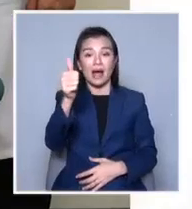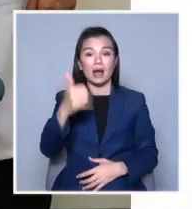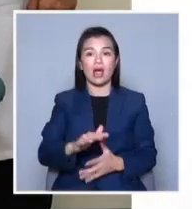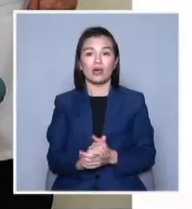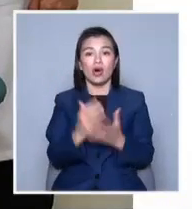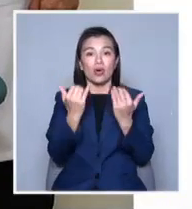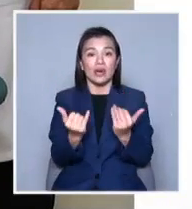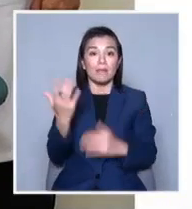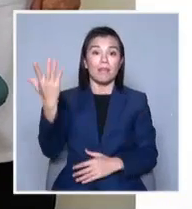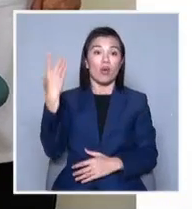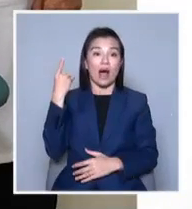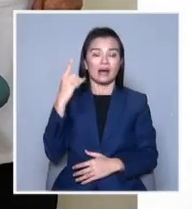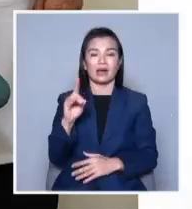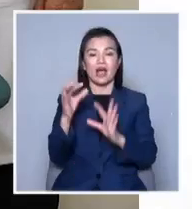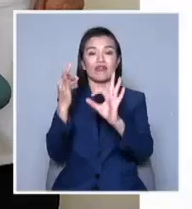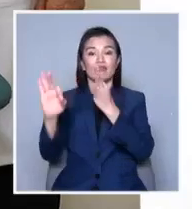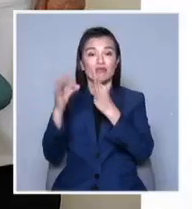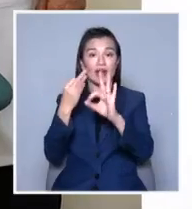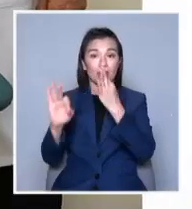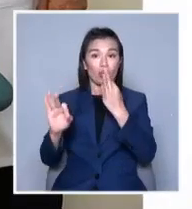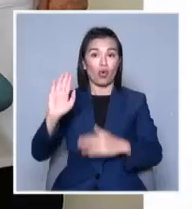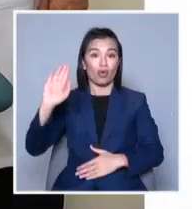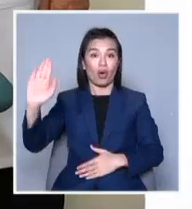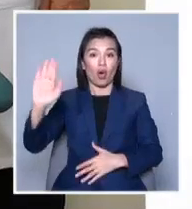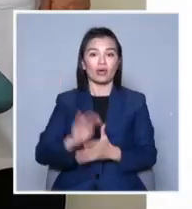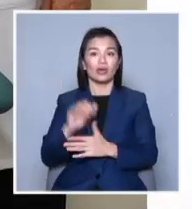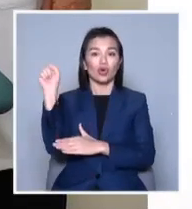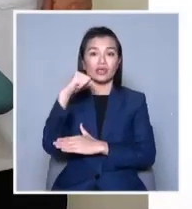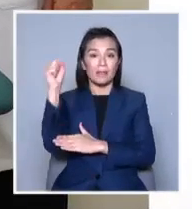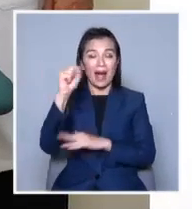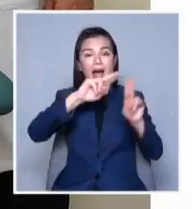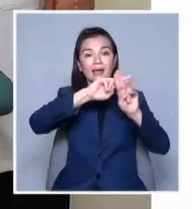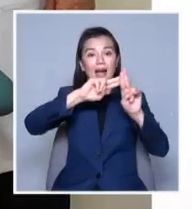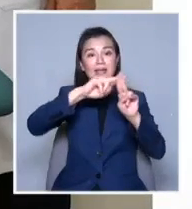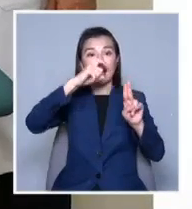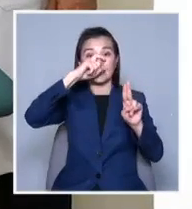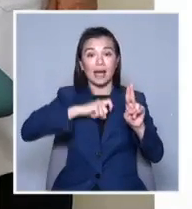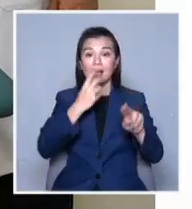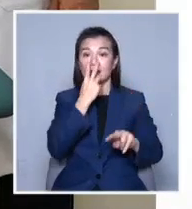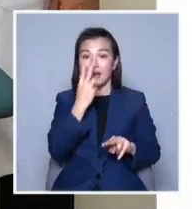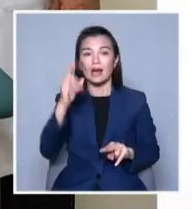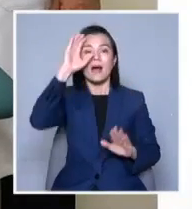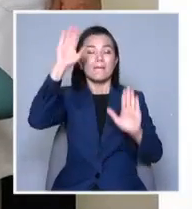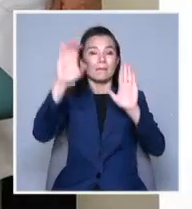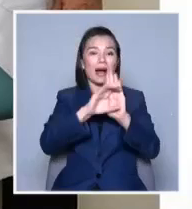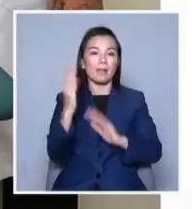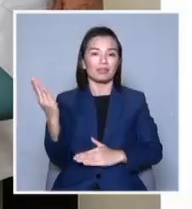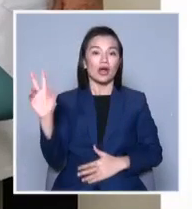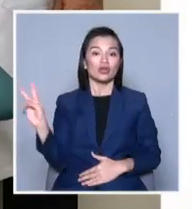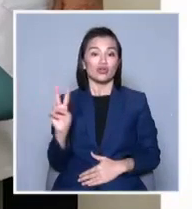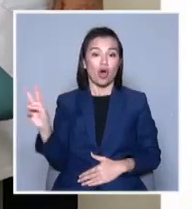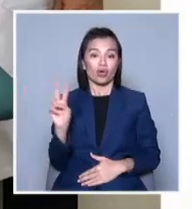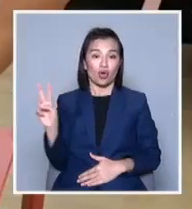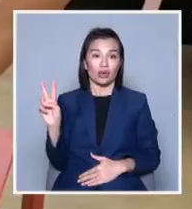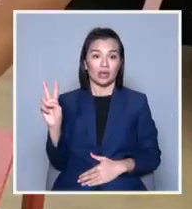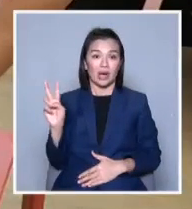ร้อยแล้วนะคะเมื่อวานนี้ Facebookของศูนย์บริการโลหิตแห่งชาติสภากาชาดไทยเผยแพร่ภาพที่น่าชื่นชมนะคะทั้งสองคน